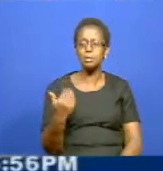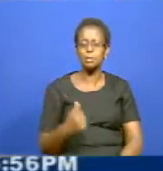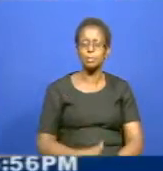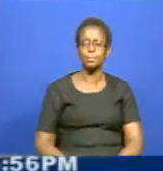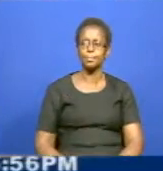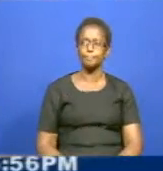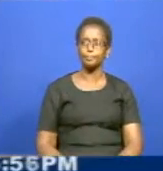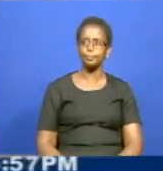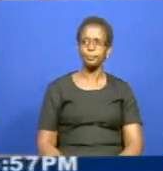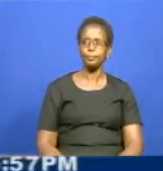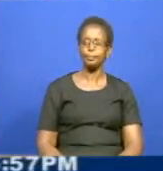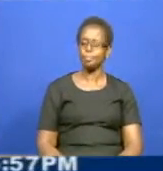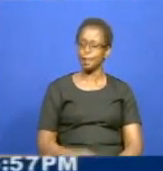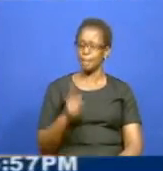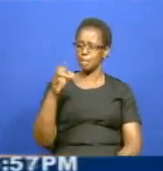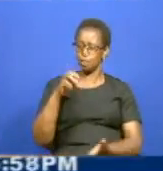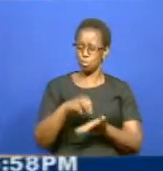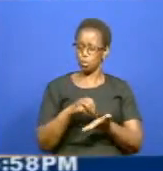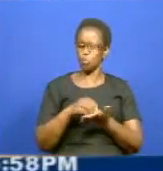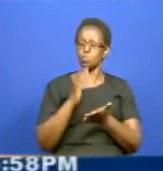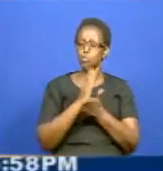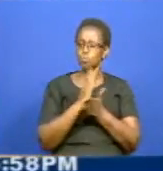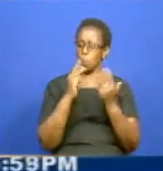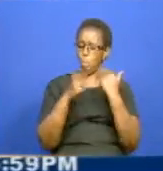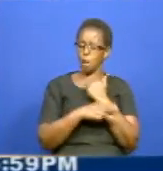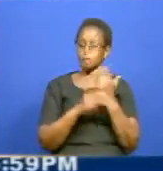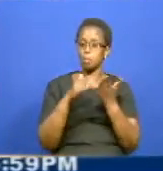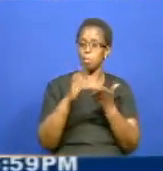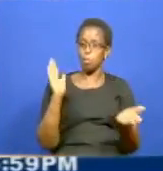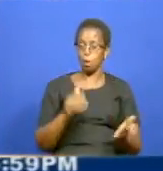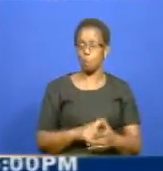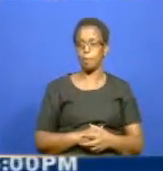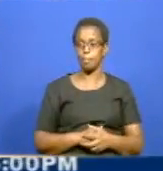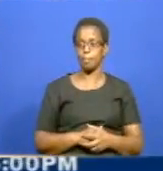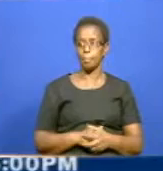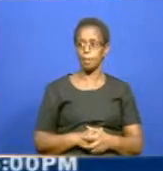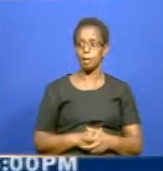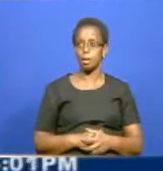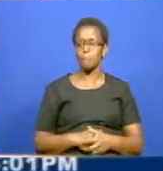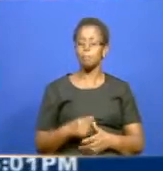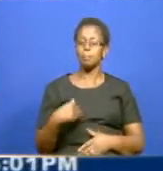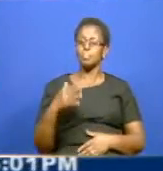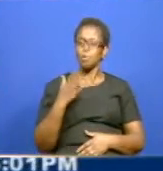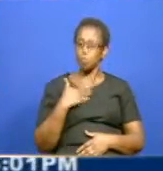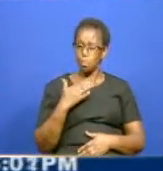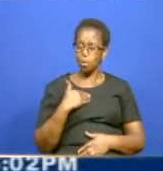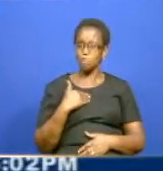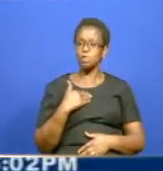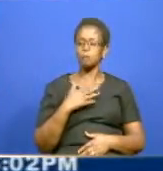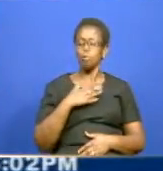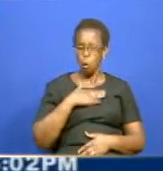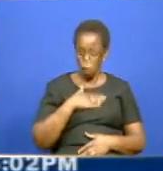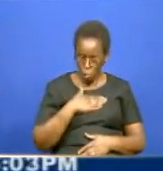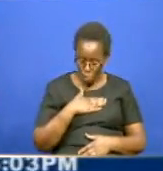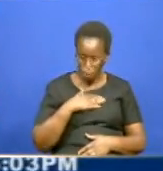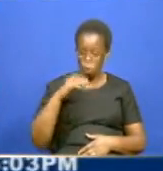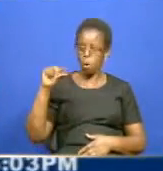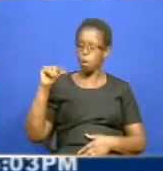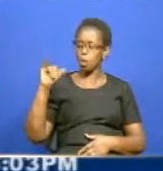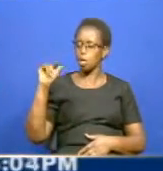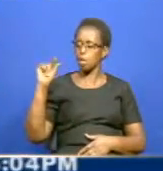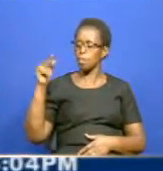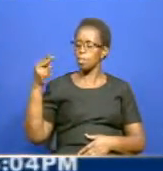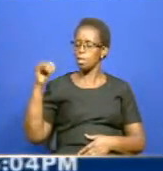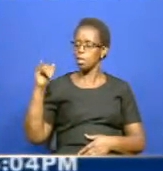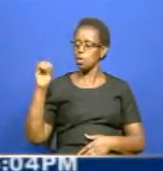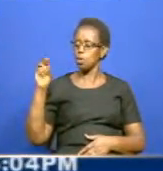Ni jambo la kusikitisha Bwana Spika, na nataka ndugu yangu Githiomi, ambaye yeye najua ni mkakamavu